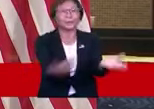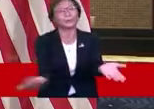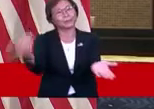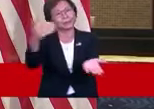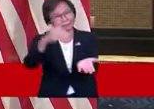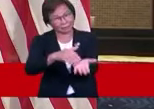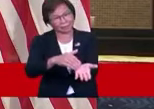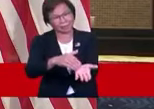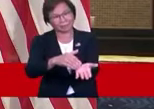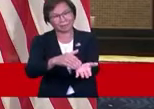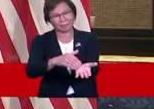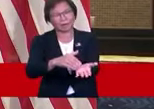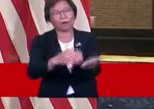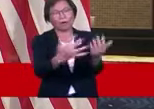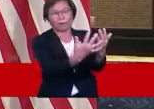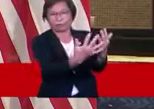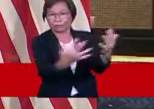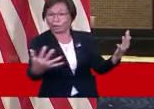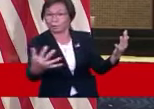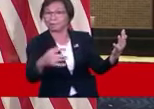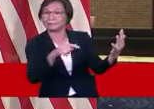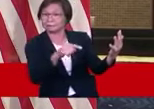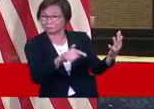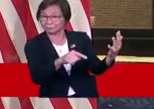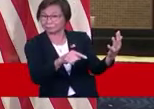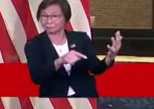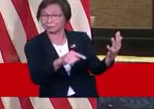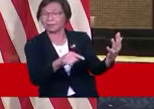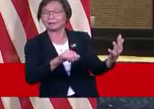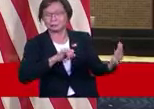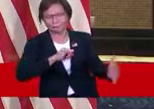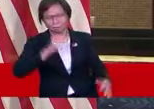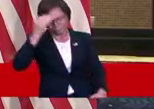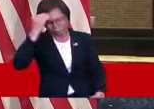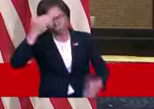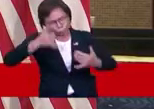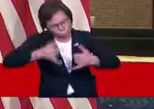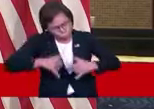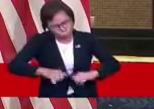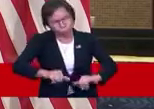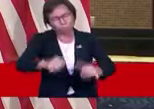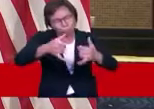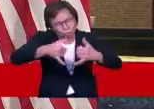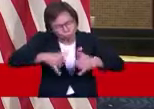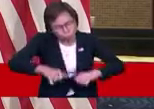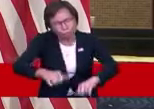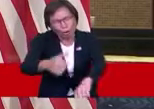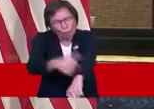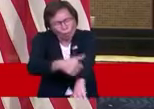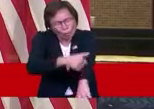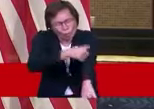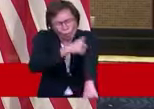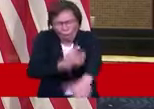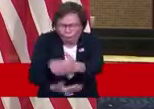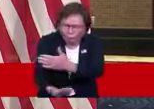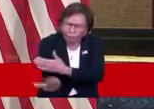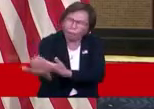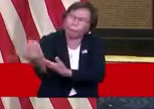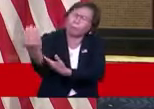lagi pada front lines kita yang saya tahu terus-menerus bertungkus lumus